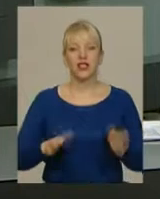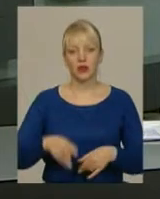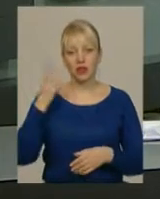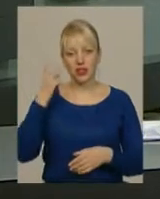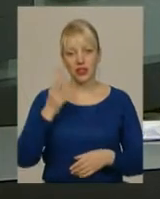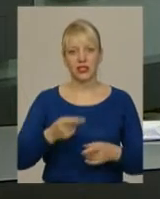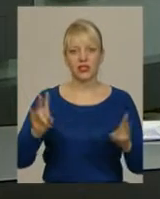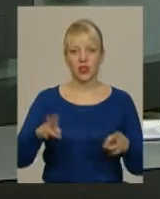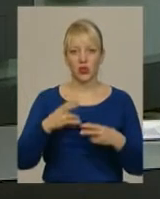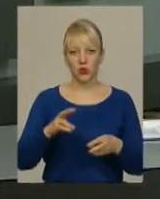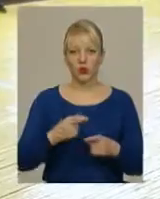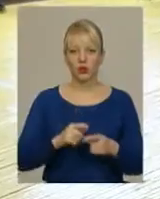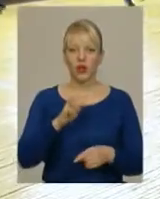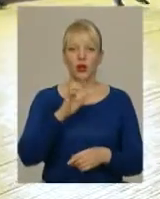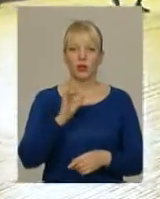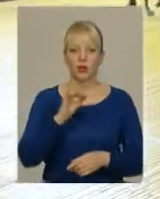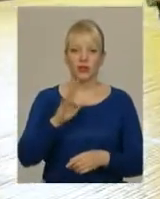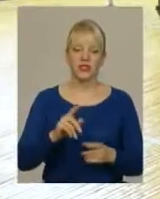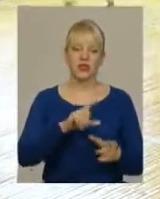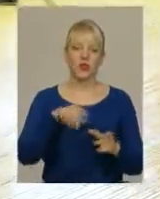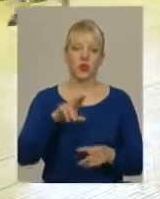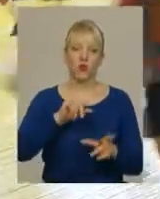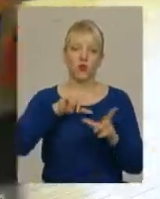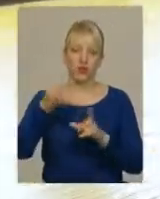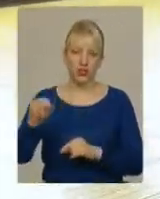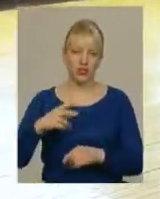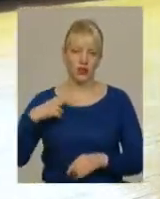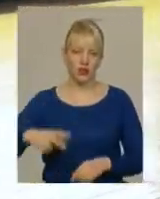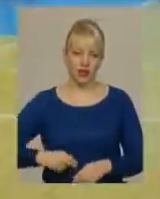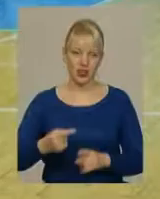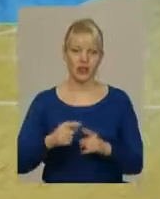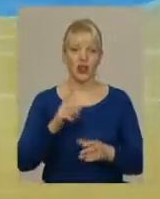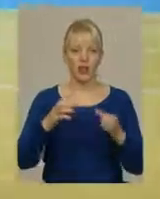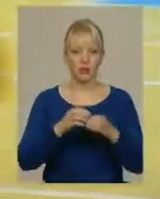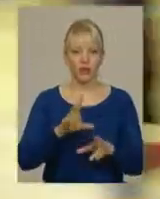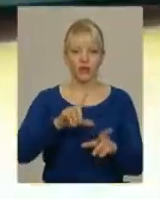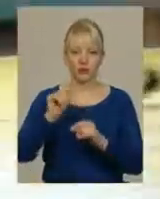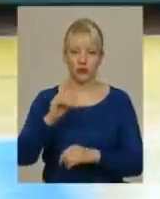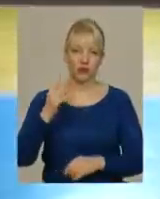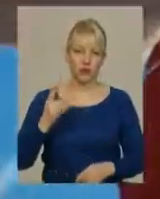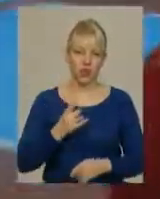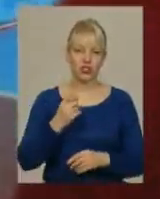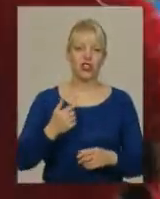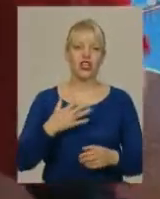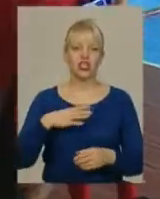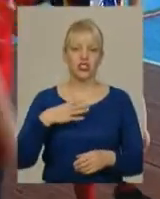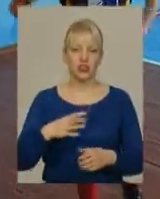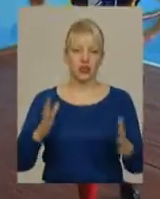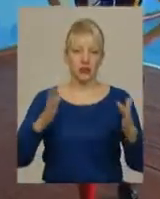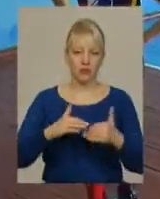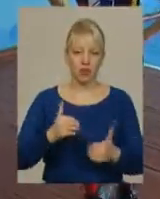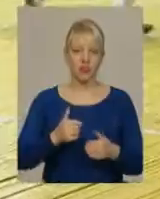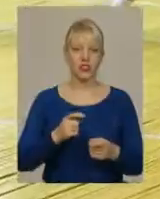клубу «Буревісник» до виїзду на фестиваль регбі до Франції. Туди команда вирушить вперше. На спортсменів чекають матчі-спаринги з тамтешніми